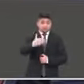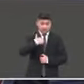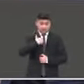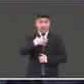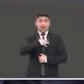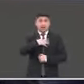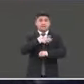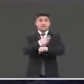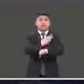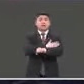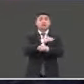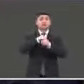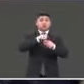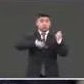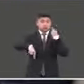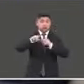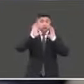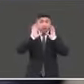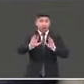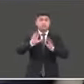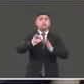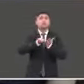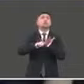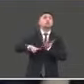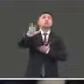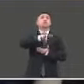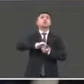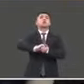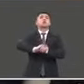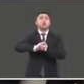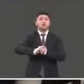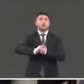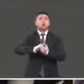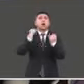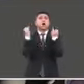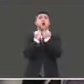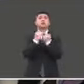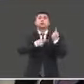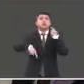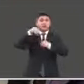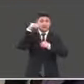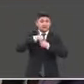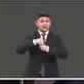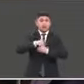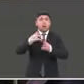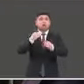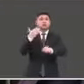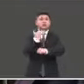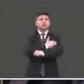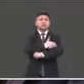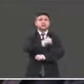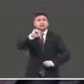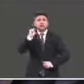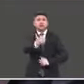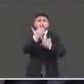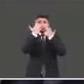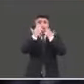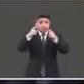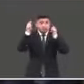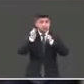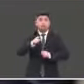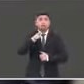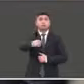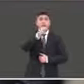kendi vatandaşlarımıza hem de tüm dost ve kardeşlerimize en güzel hizmetleri vereceğimiz